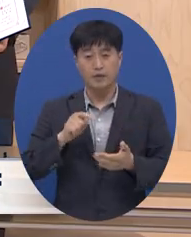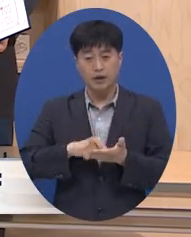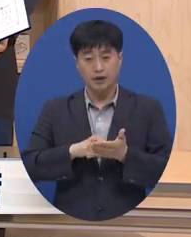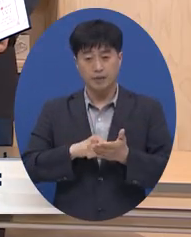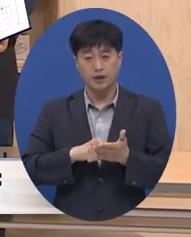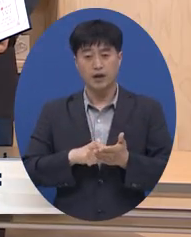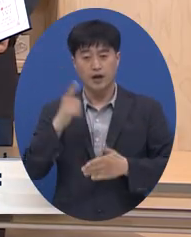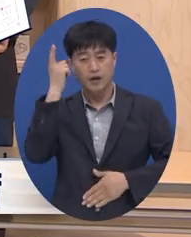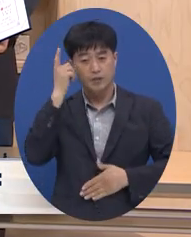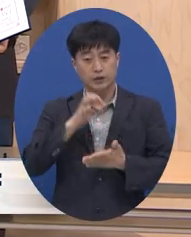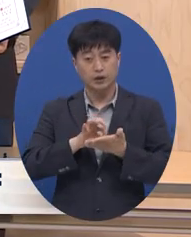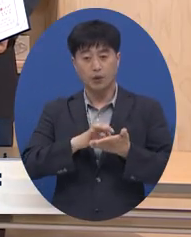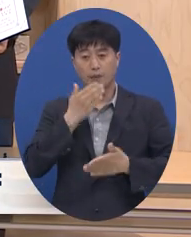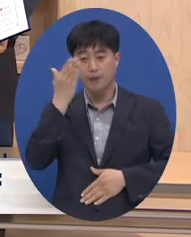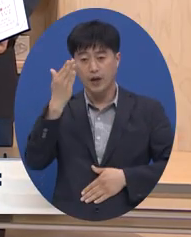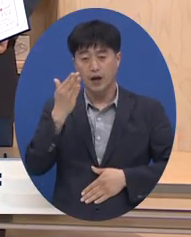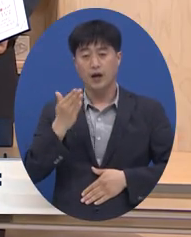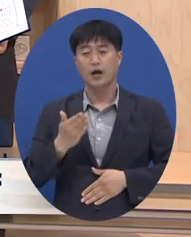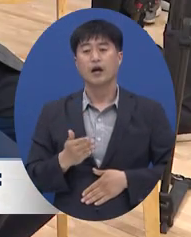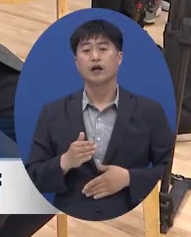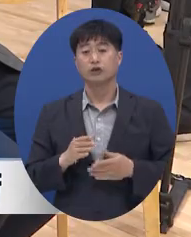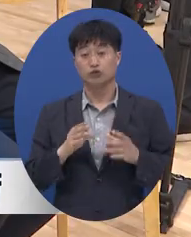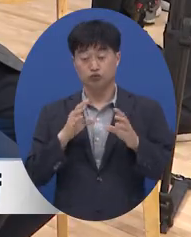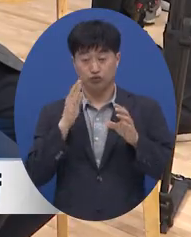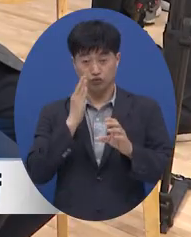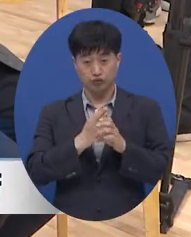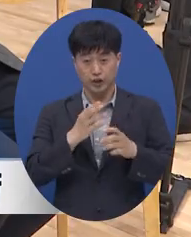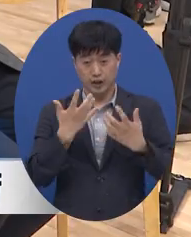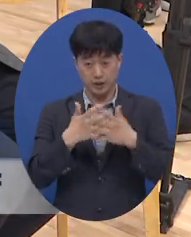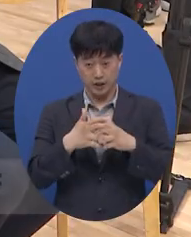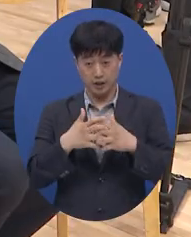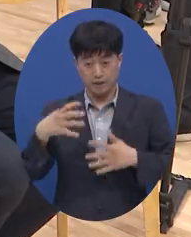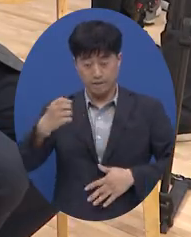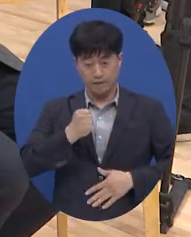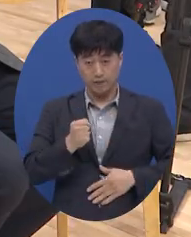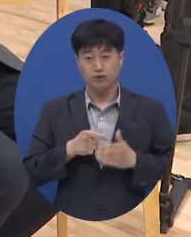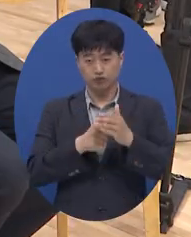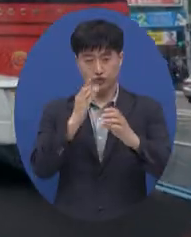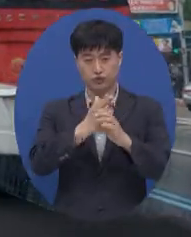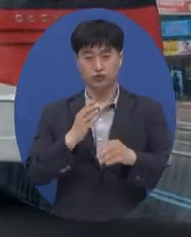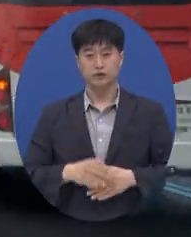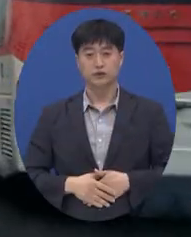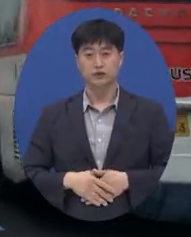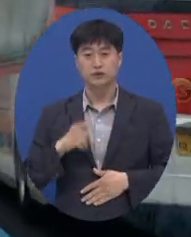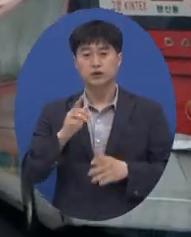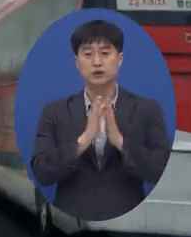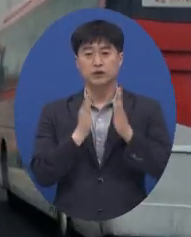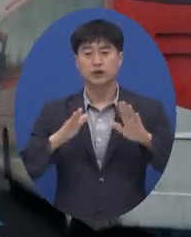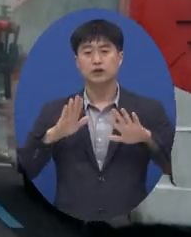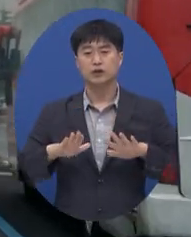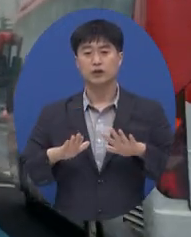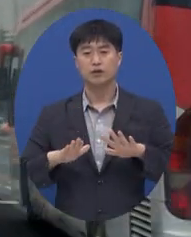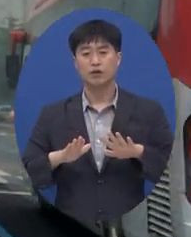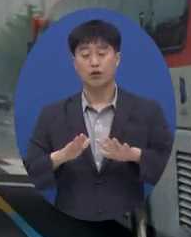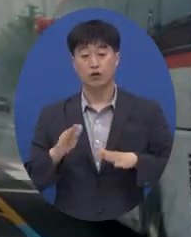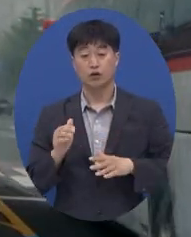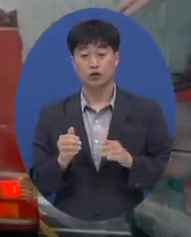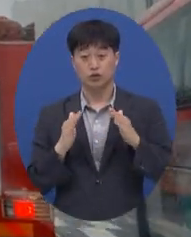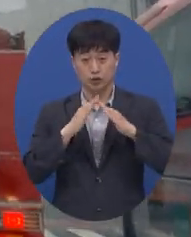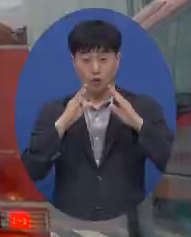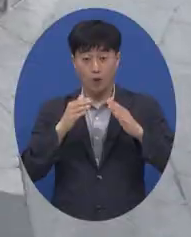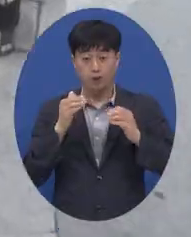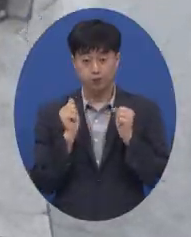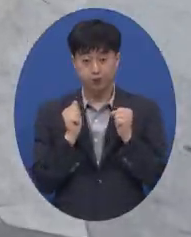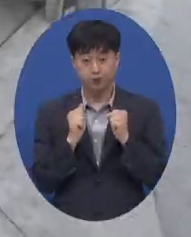상황에서도 휴대 전화를 쓸 수 있게 하는 이동통신 중계기 확보 긍 사료 추진됩니다 이를 시작으로 현재는 정부가 전남